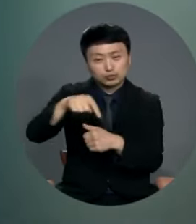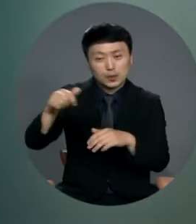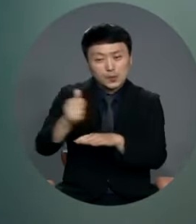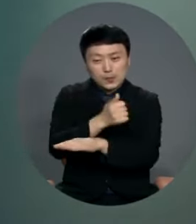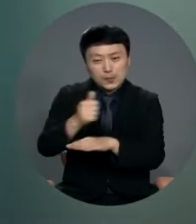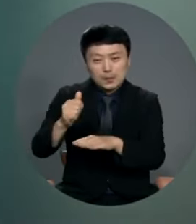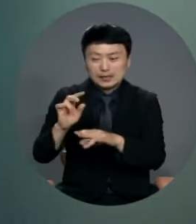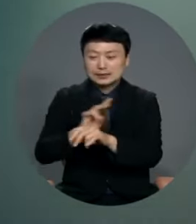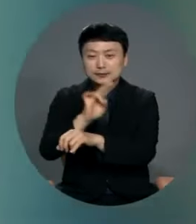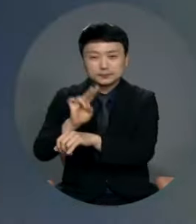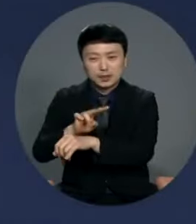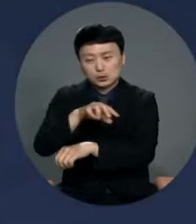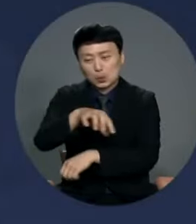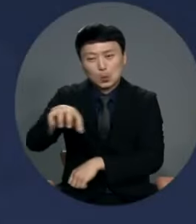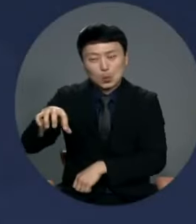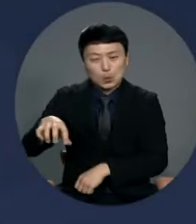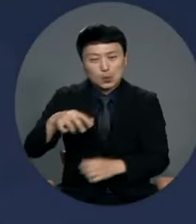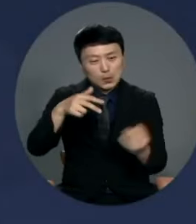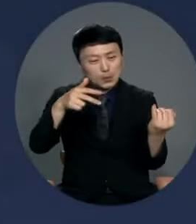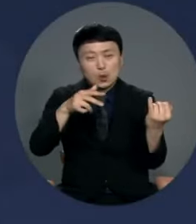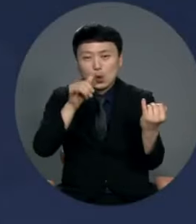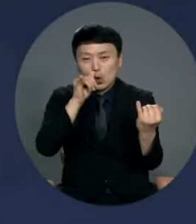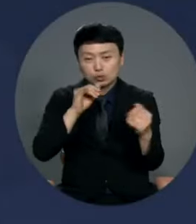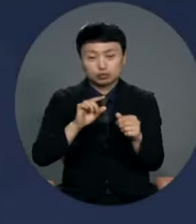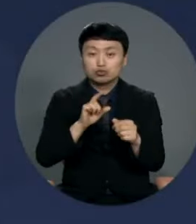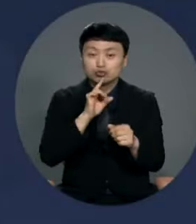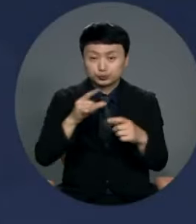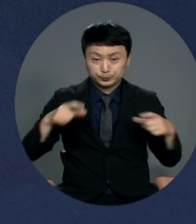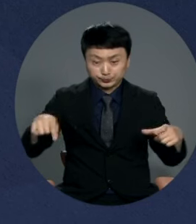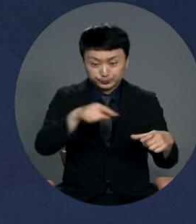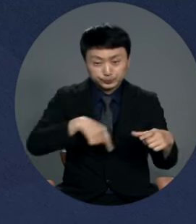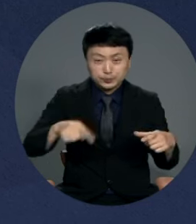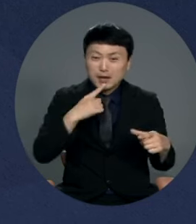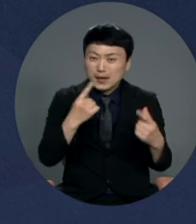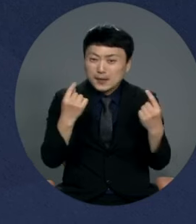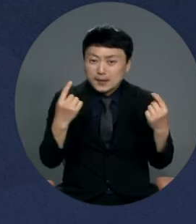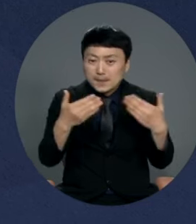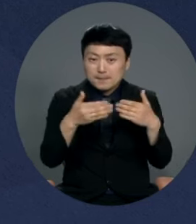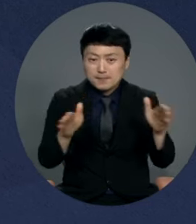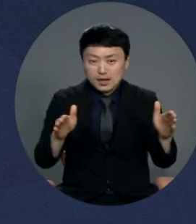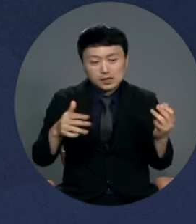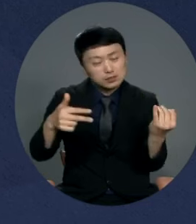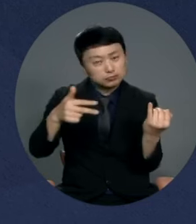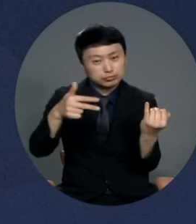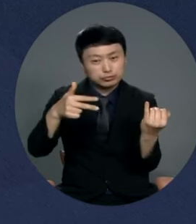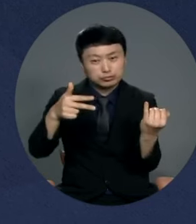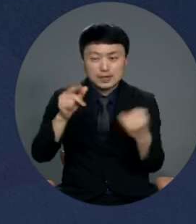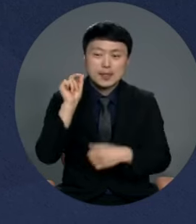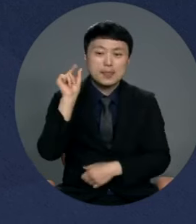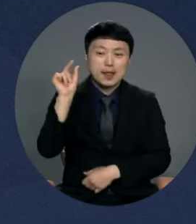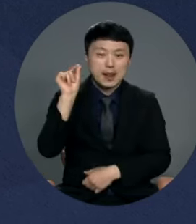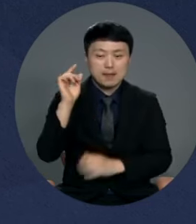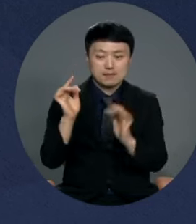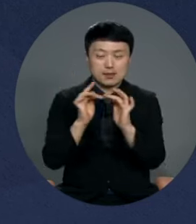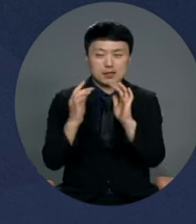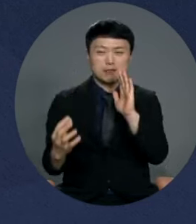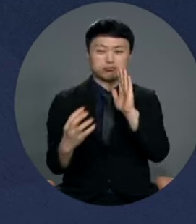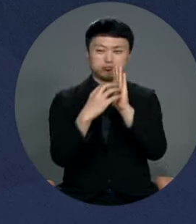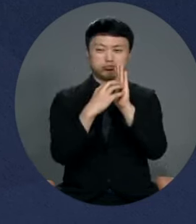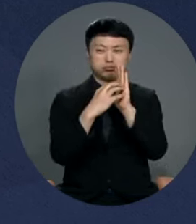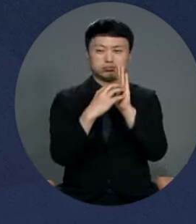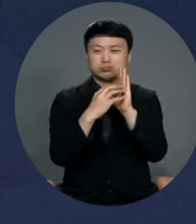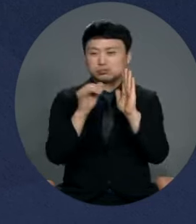곳에서 찍혔습니다. 구미의 한 중학교 같은 반 학생 사이의 불법 촬영물도 이런 텔레그램 방을 통해